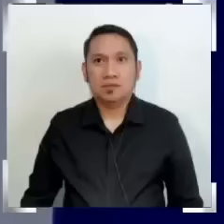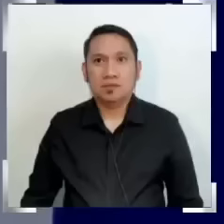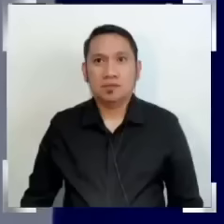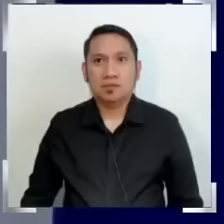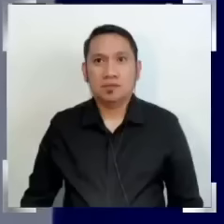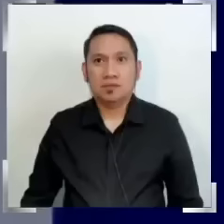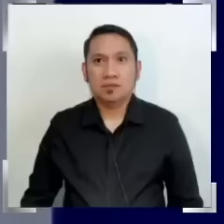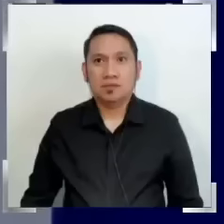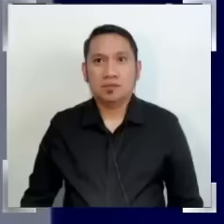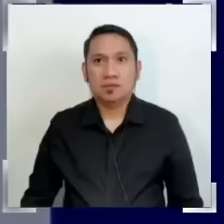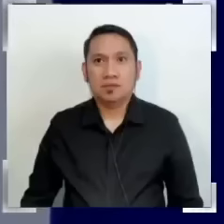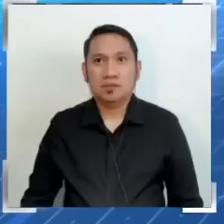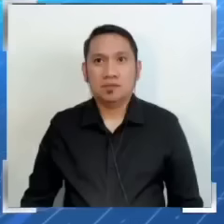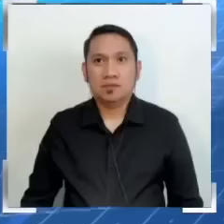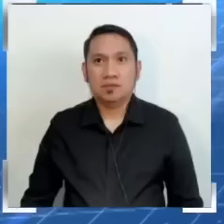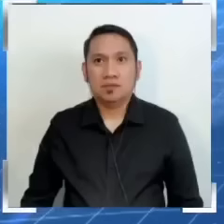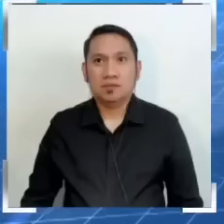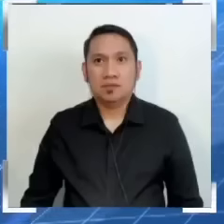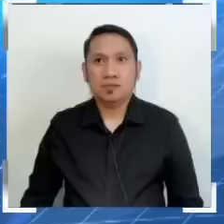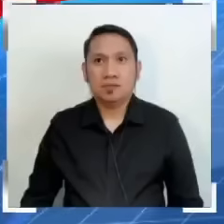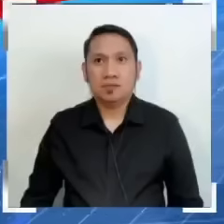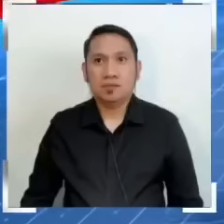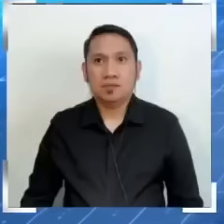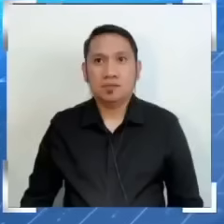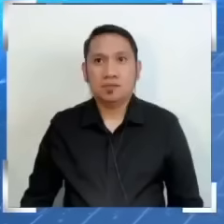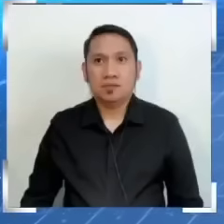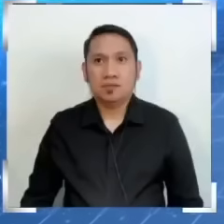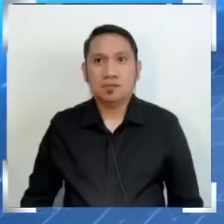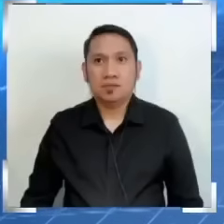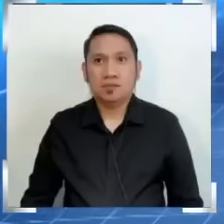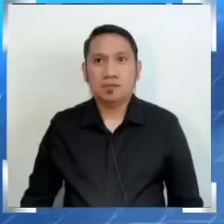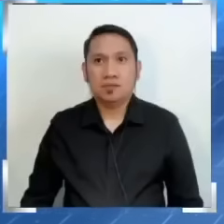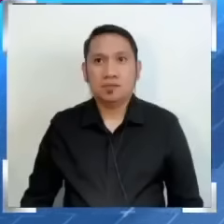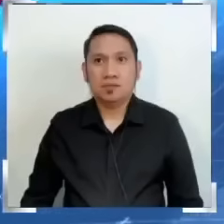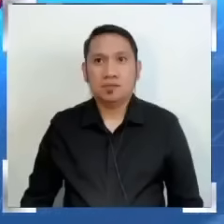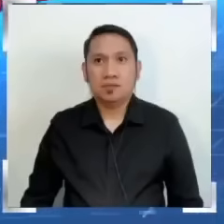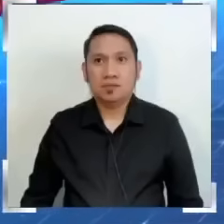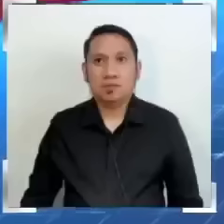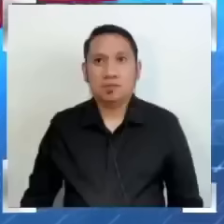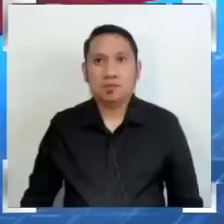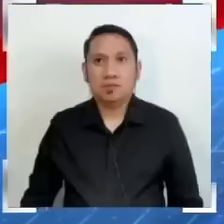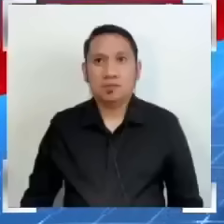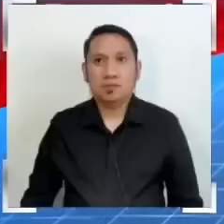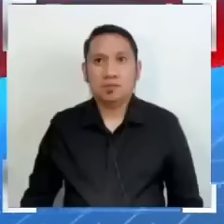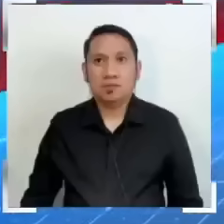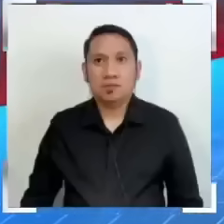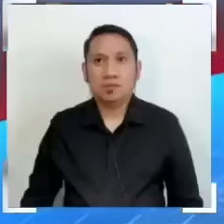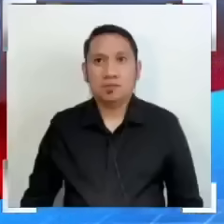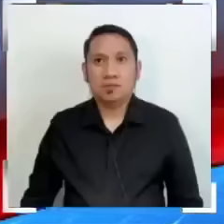niluluto. At saksila, si Darlene Kai. Darlene?